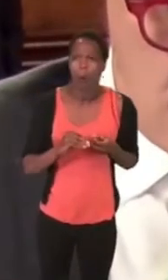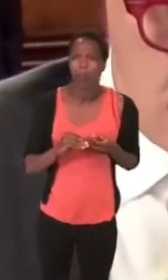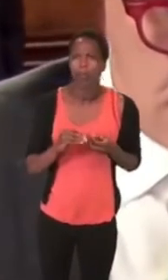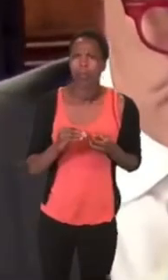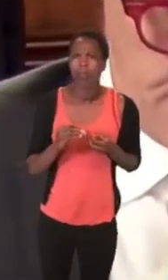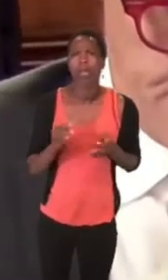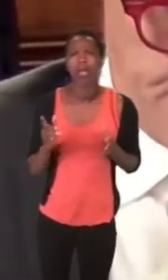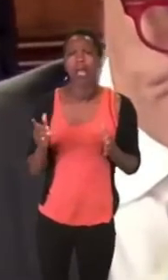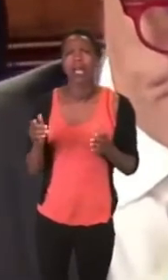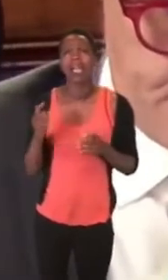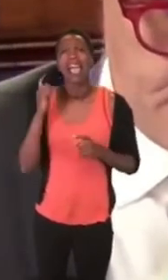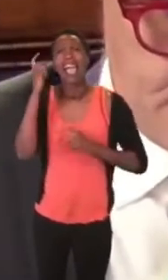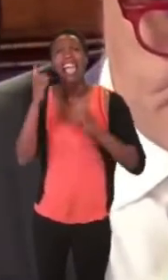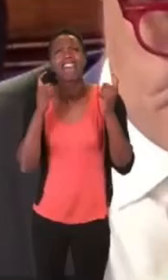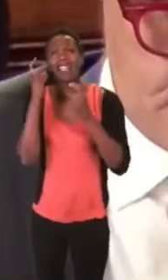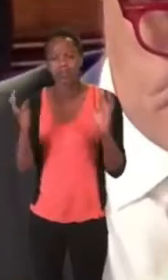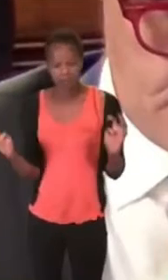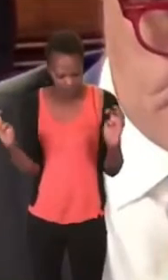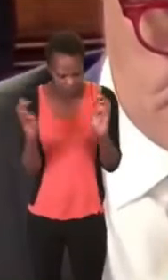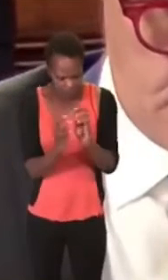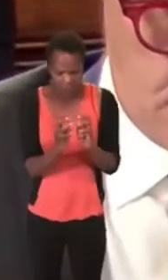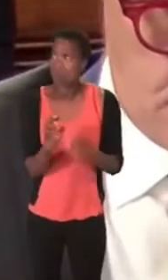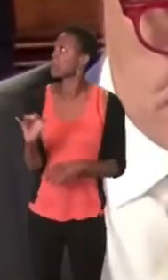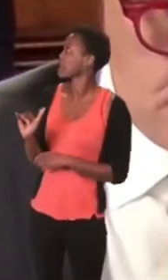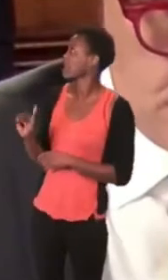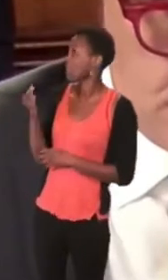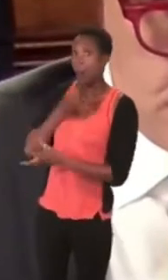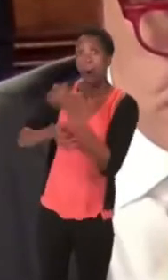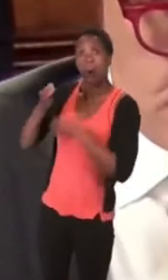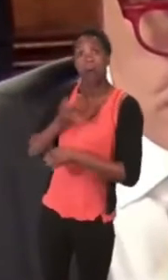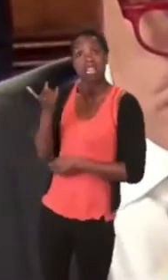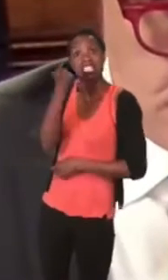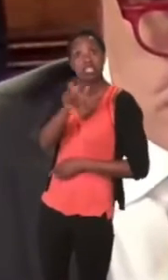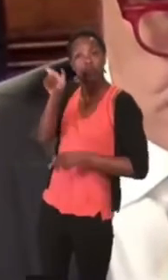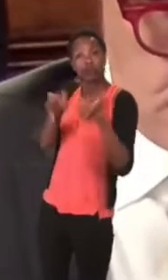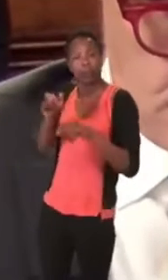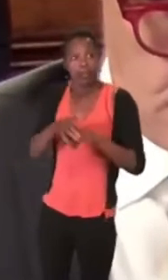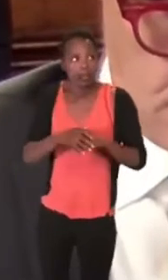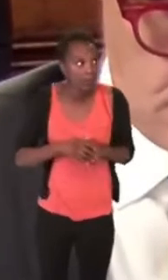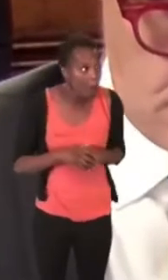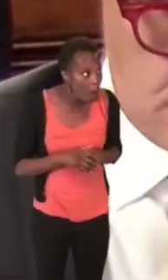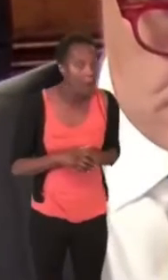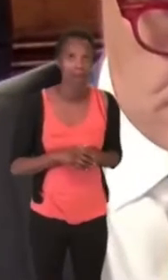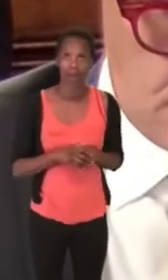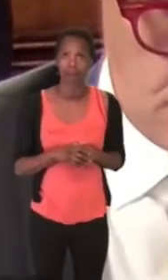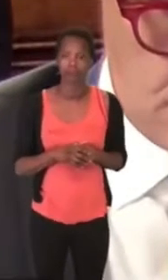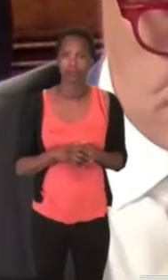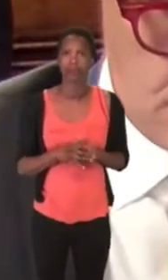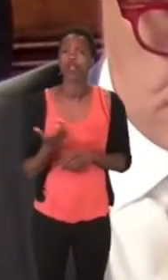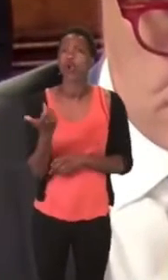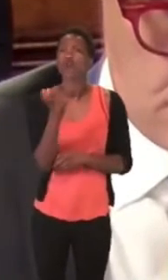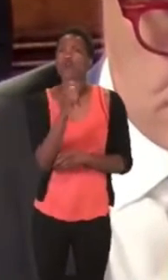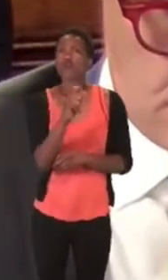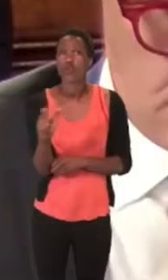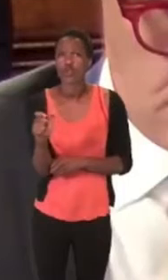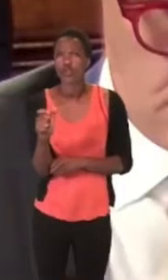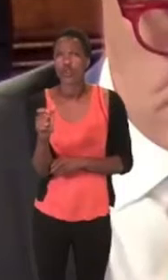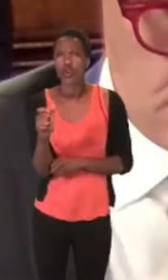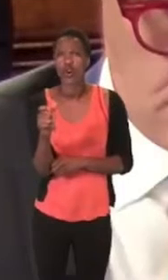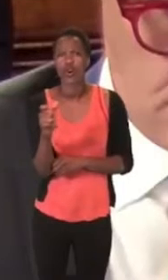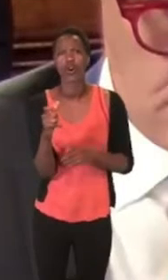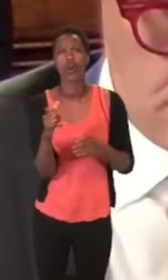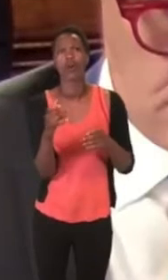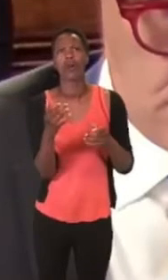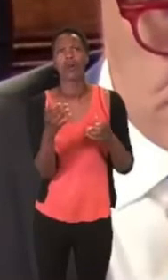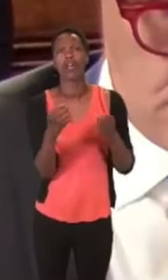On m'a dit 200 personnes. Alors 200 structures associatives pour 2 rendez-vous,